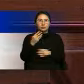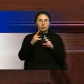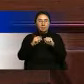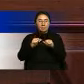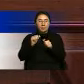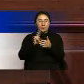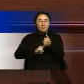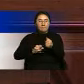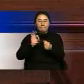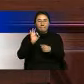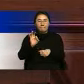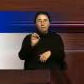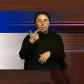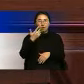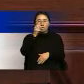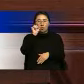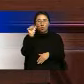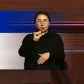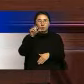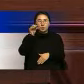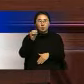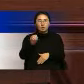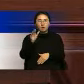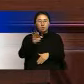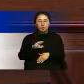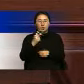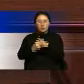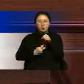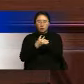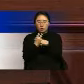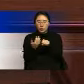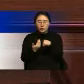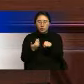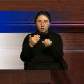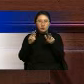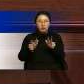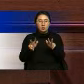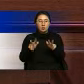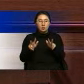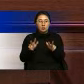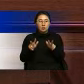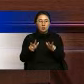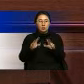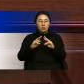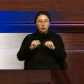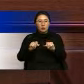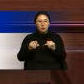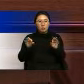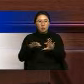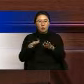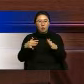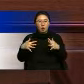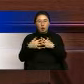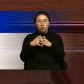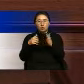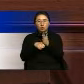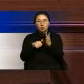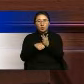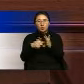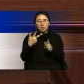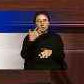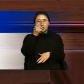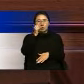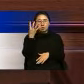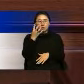팜에 내내 까미 이거 보통 역 막는데 이별 사서 이제 토지 듯 이란 건 출 물 많이 가는게